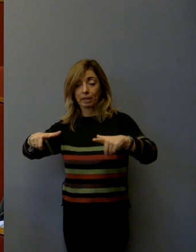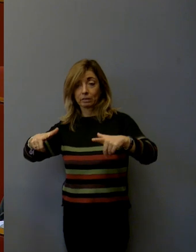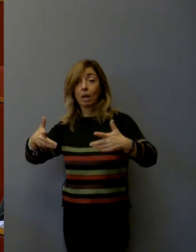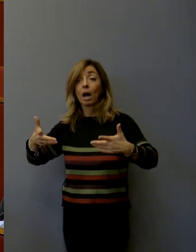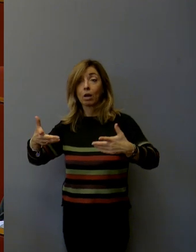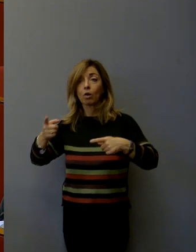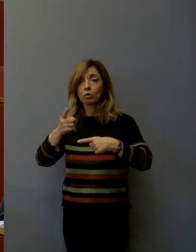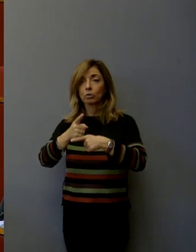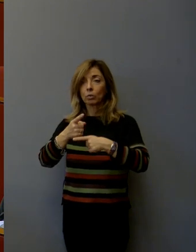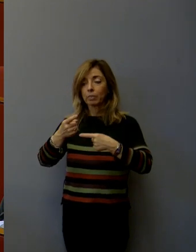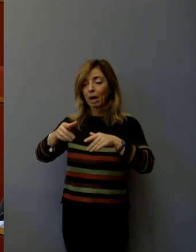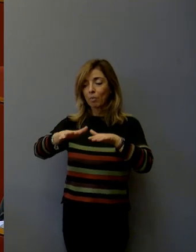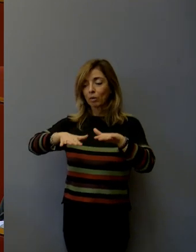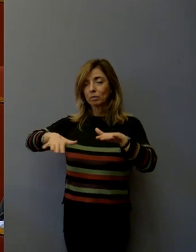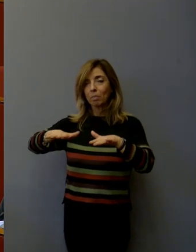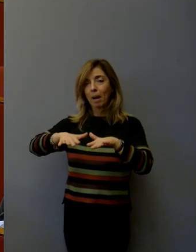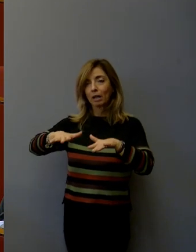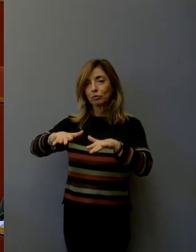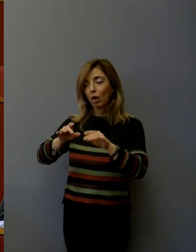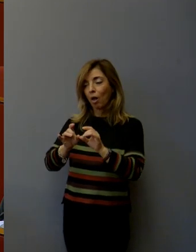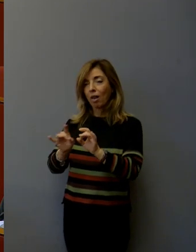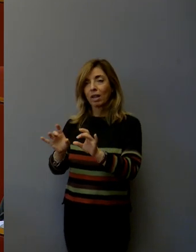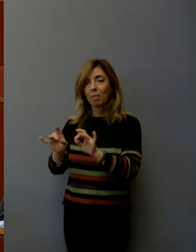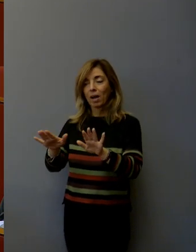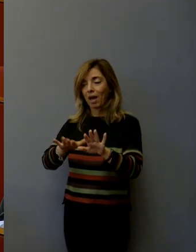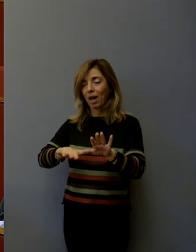per farci dei luoghi di